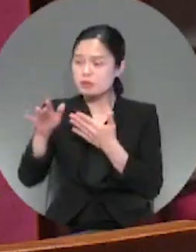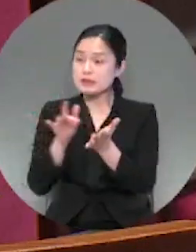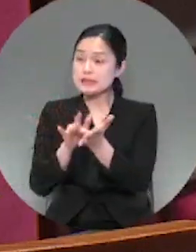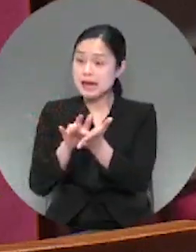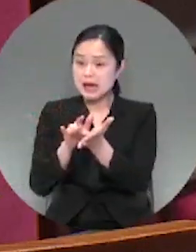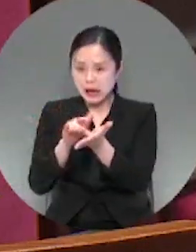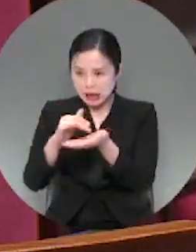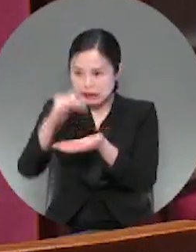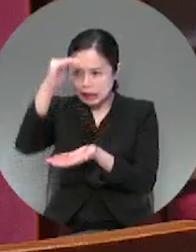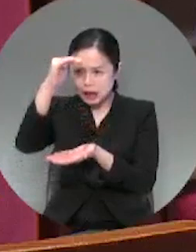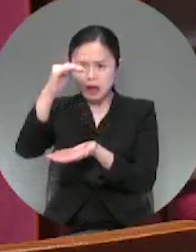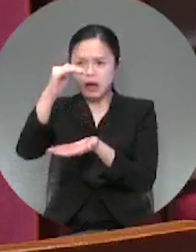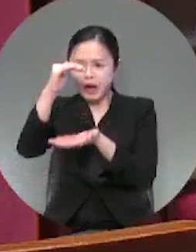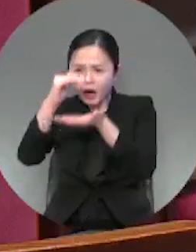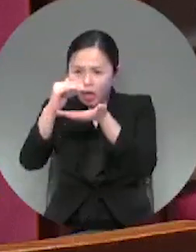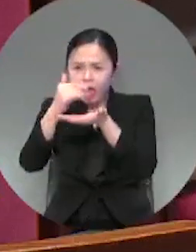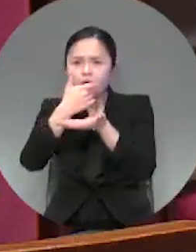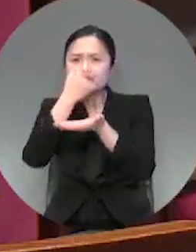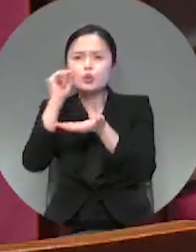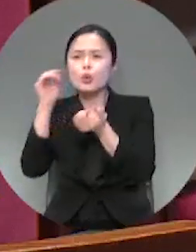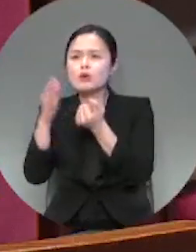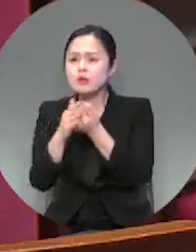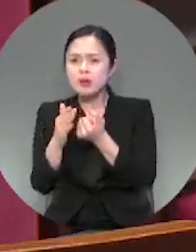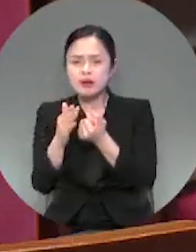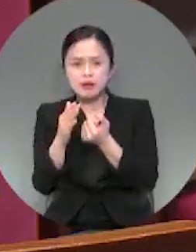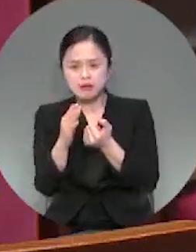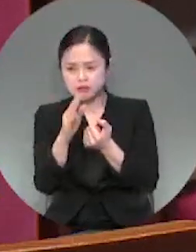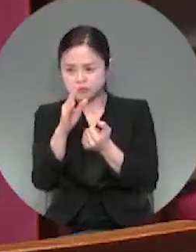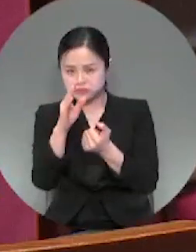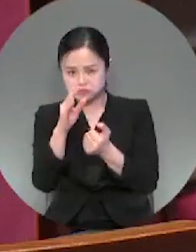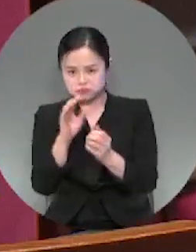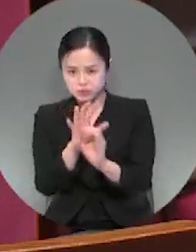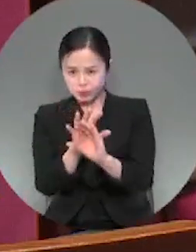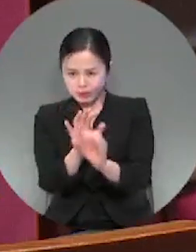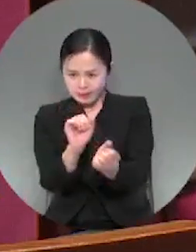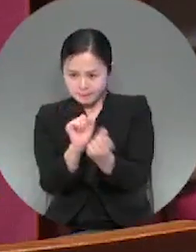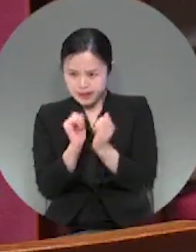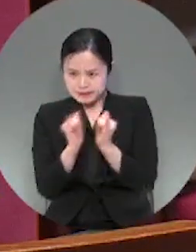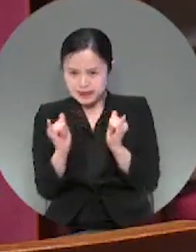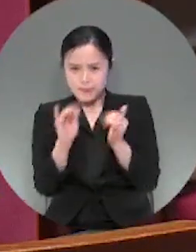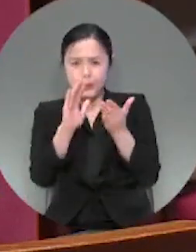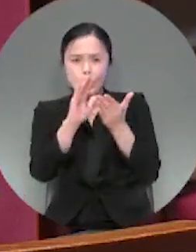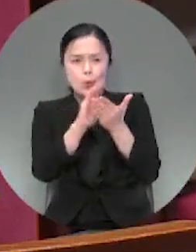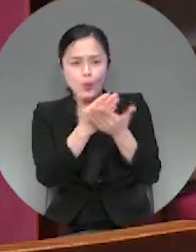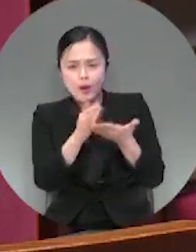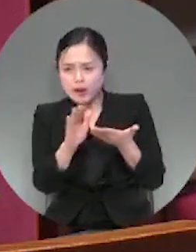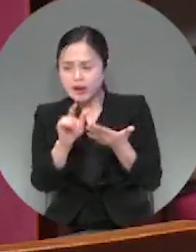입장에서 보면, 네. 아이 저 입장을 바꿔놓고 생각해서